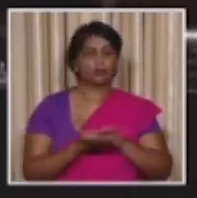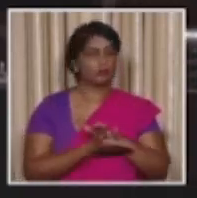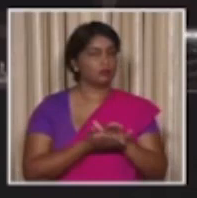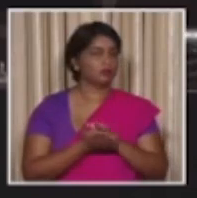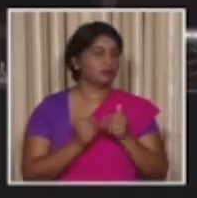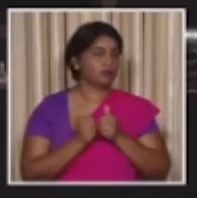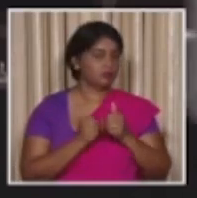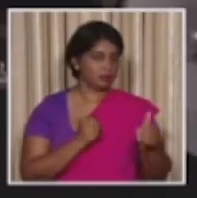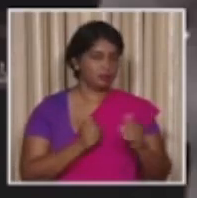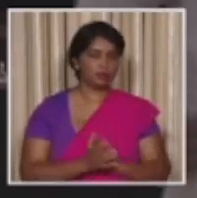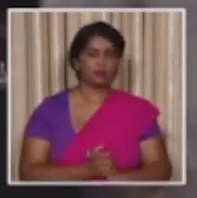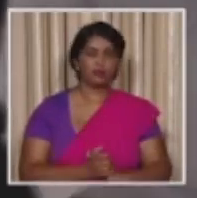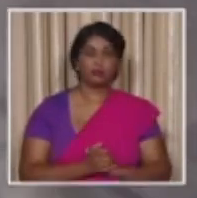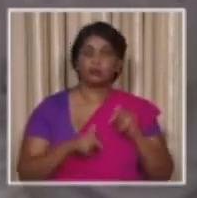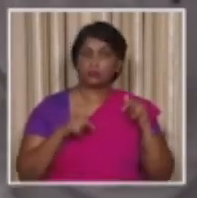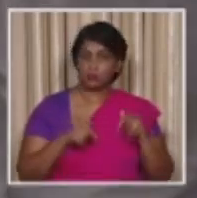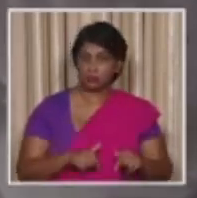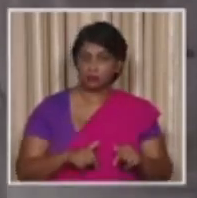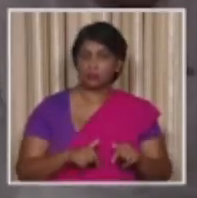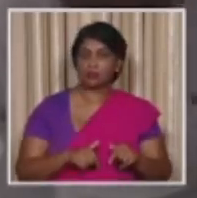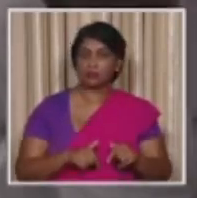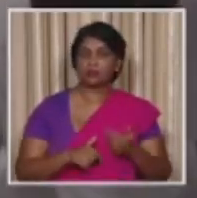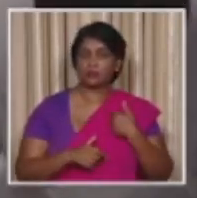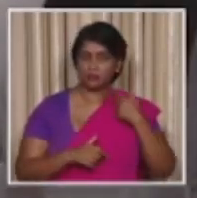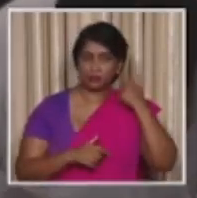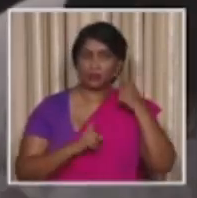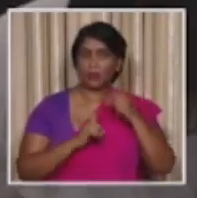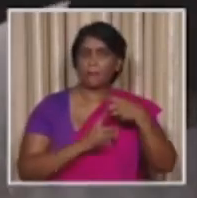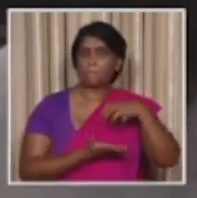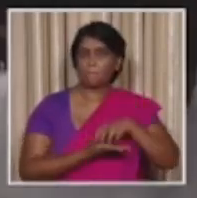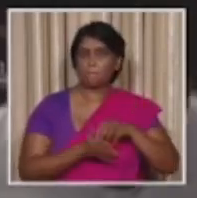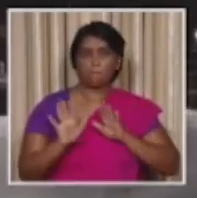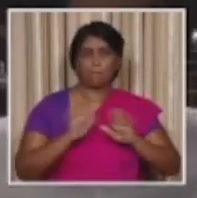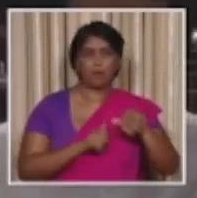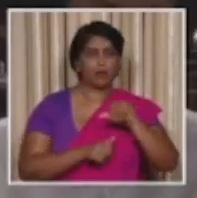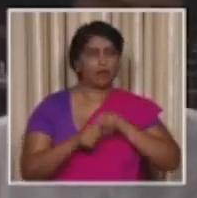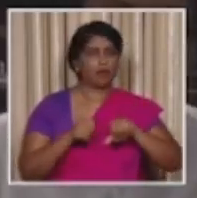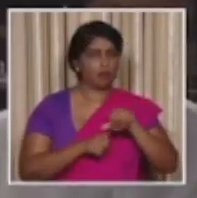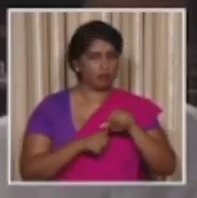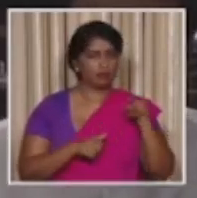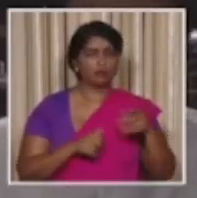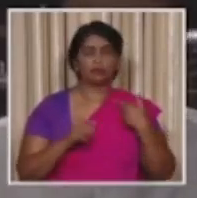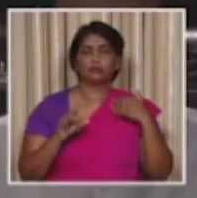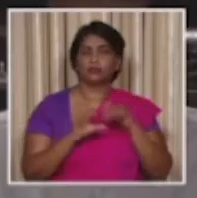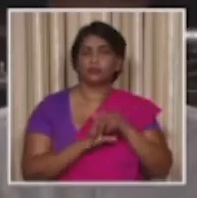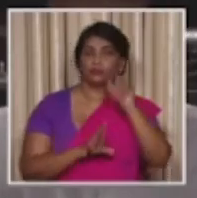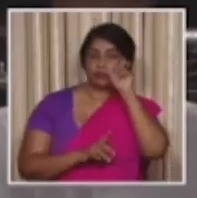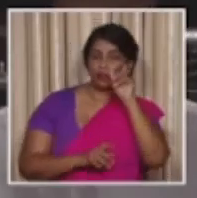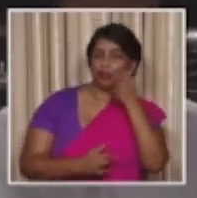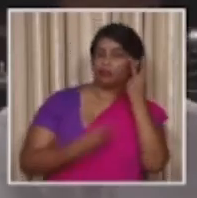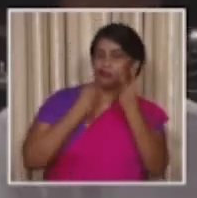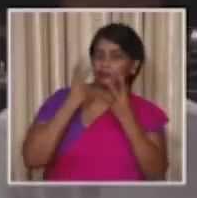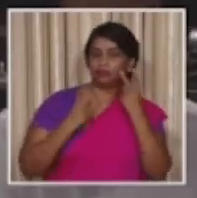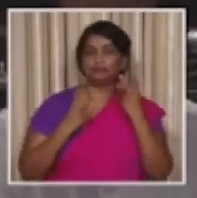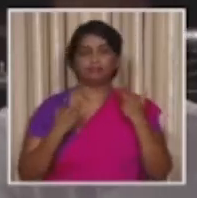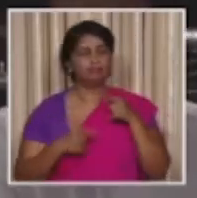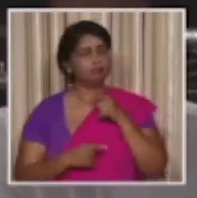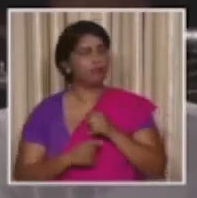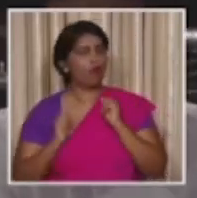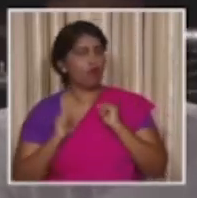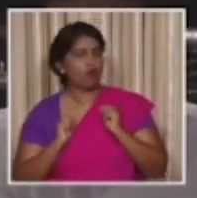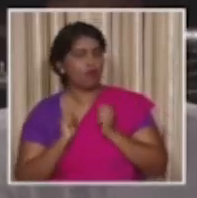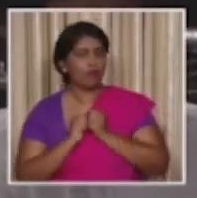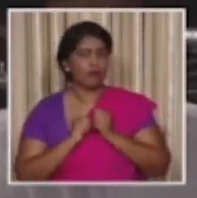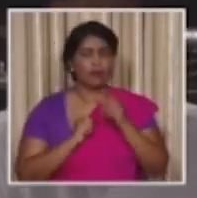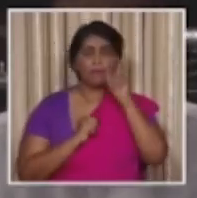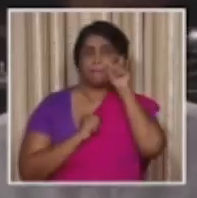කරා. අද ඔබට අද මං හිතන්නේ පළාත් පාලන ආයතනවල අය ඇවිල්ලා බලලා නරඹලා මේක කොහොමද සිද්ධ වෙන්නේ